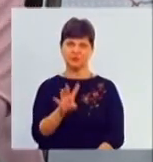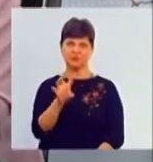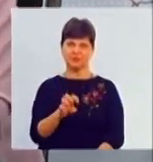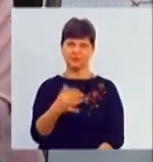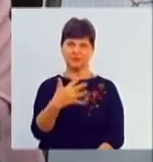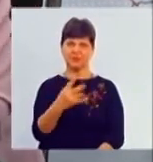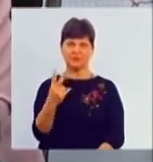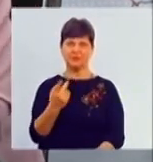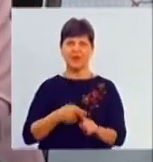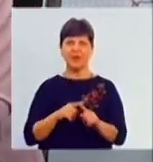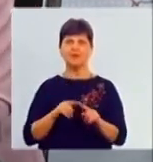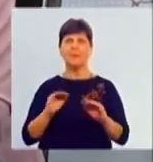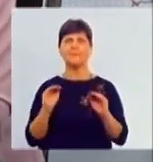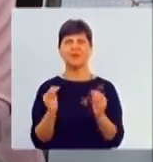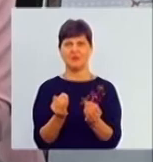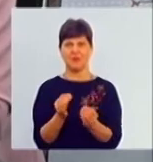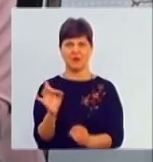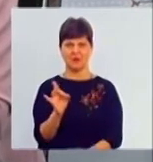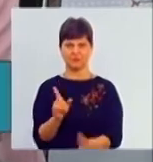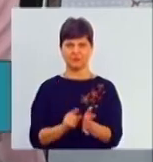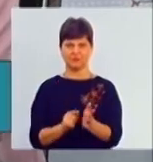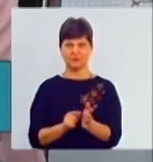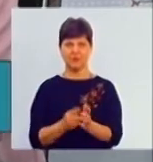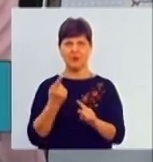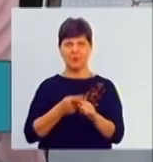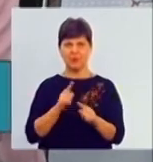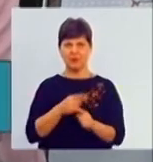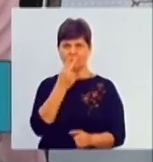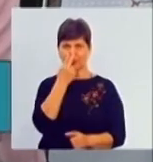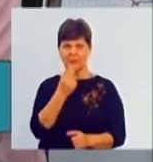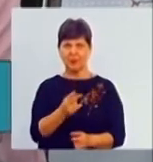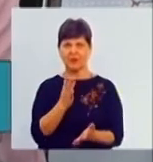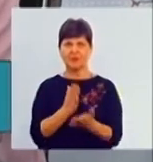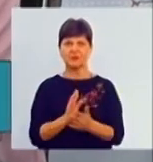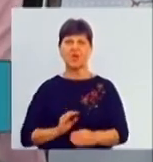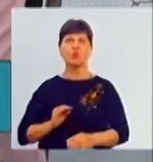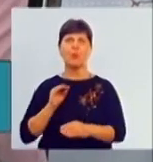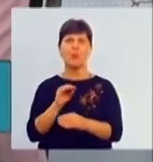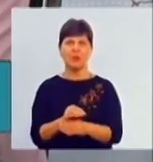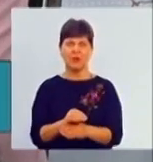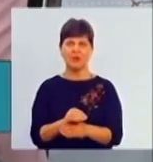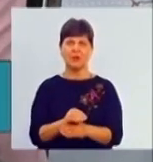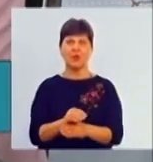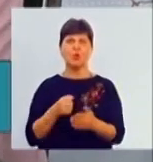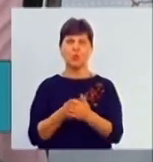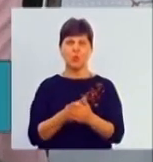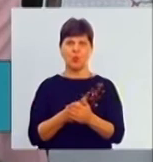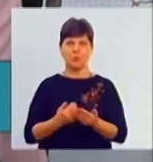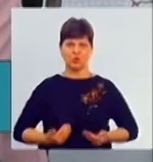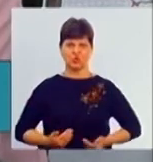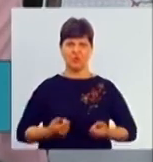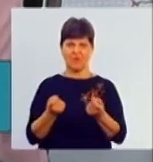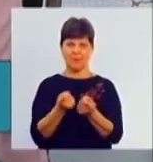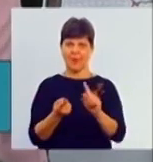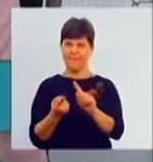1452 – це мінімальний розмір пенсії. Тому ми передбачаємо, що там існують доплати до прожиткового мінімуму. Це перше.